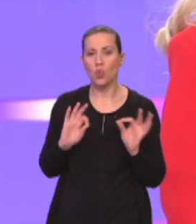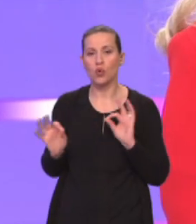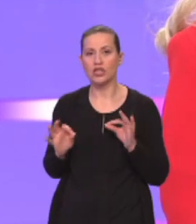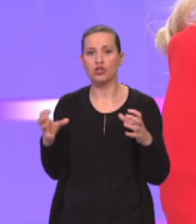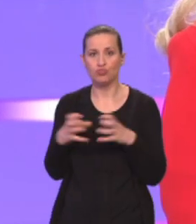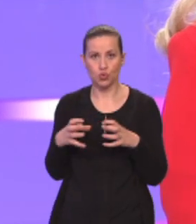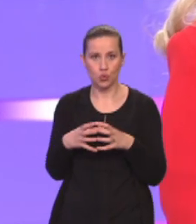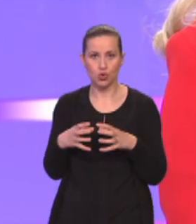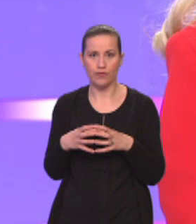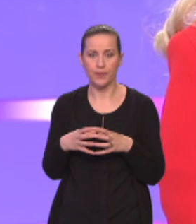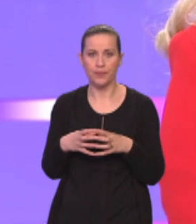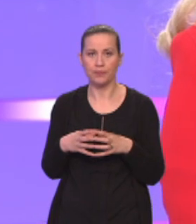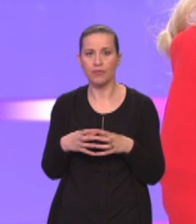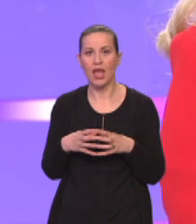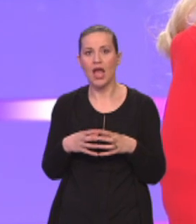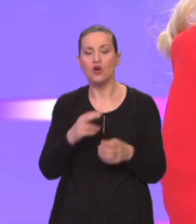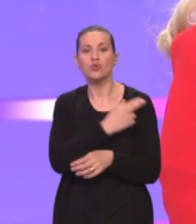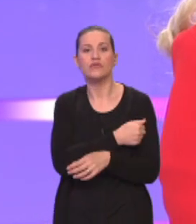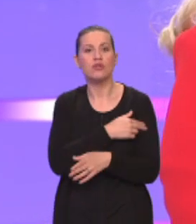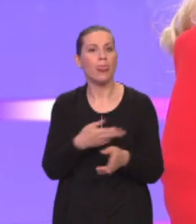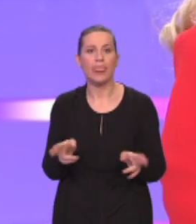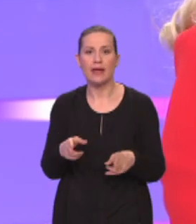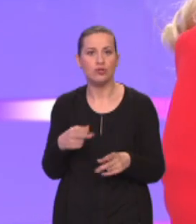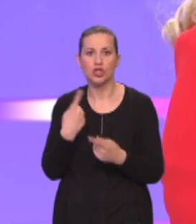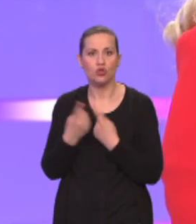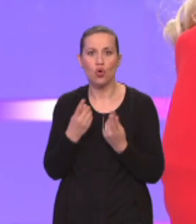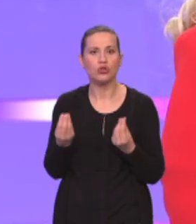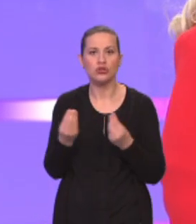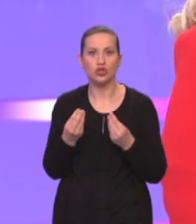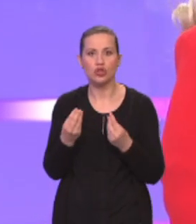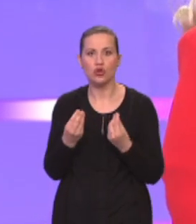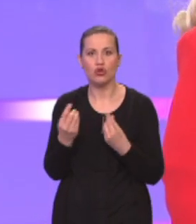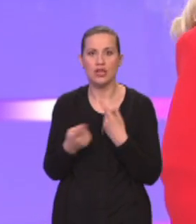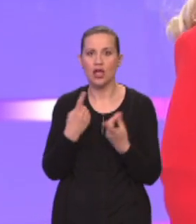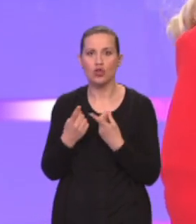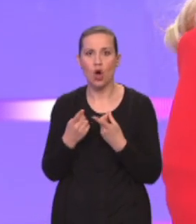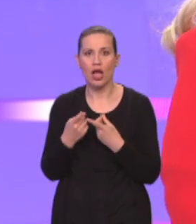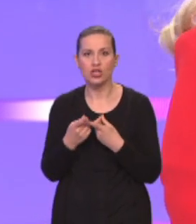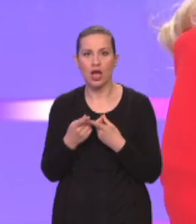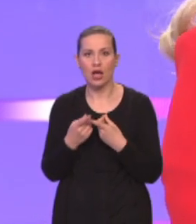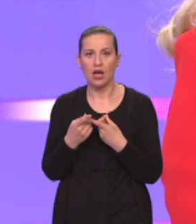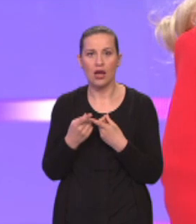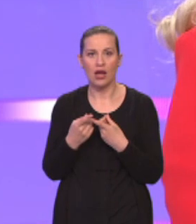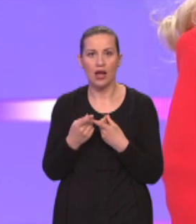uređenom društvu. U Švicarskoj se ne može dogoditi ono što se meni događa kroz